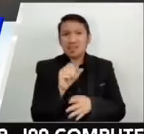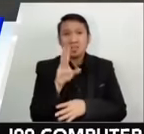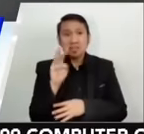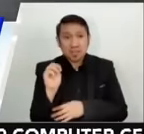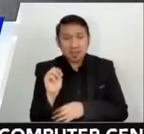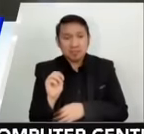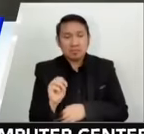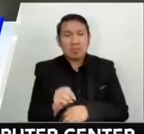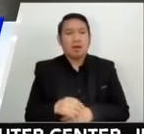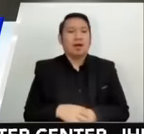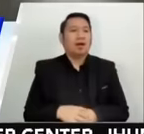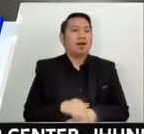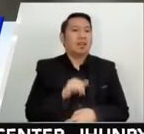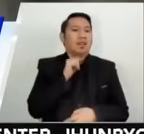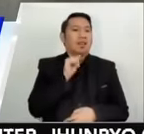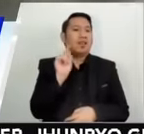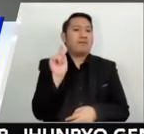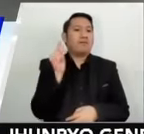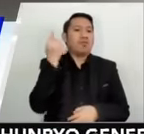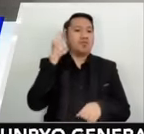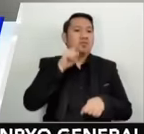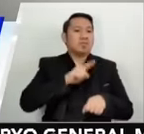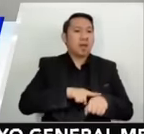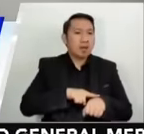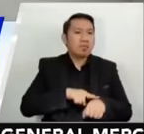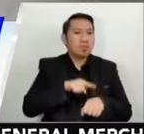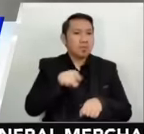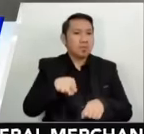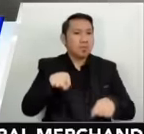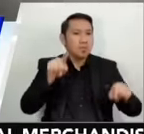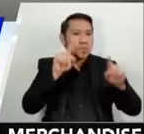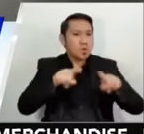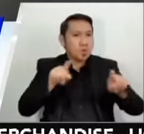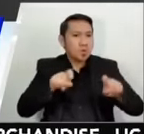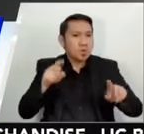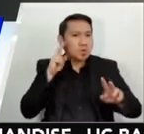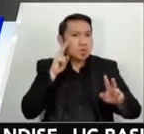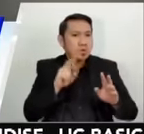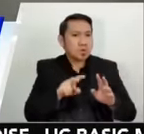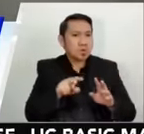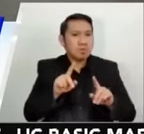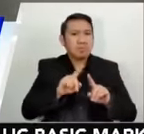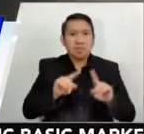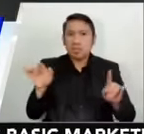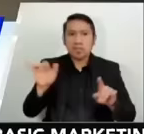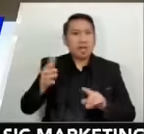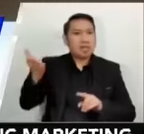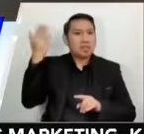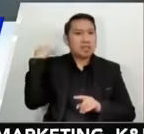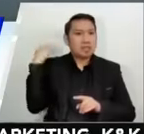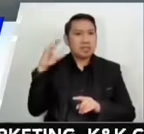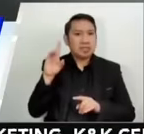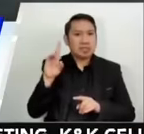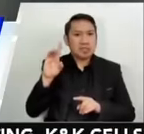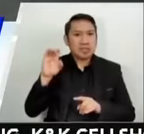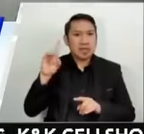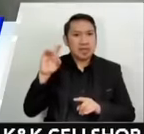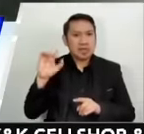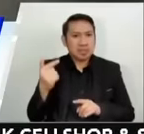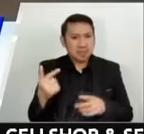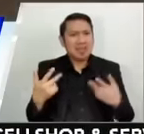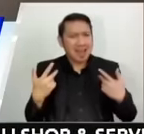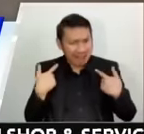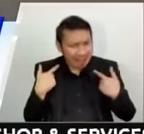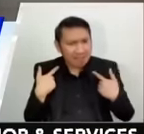compound Pebrero noong 2023 n salakayan ng cidg ang compound dahil sa operasyon umano ng cryptocurrency scam